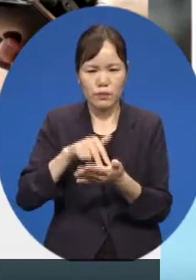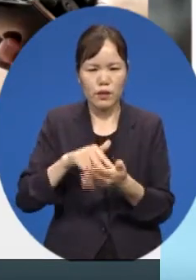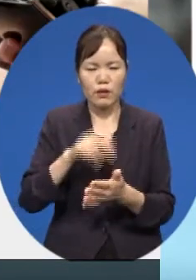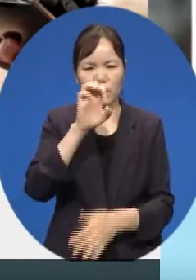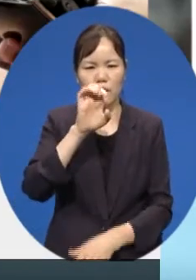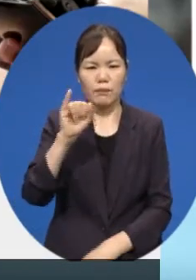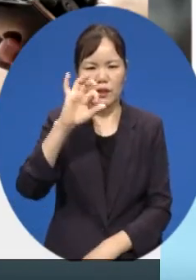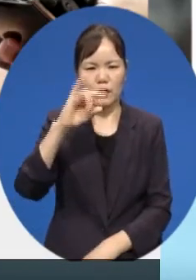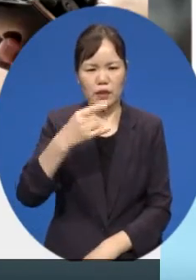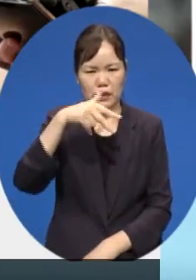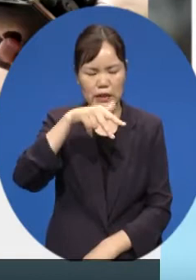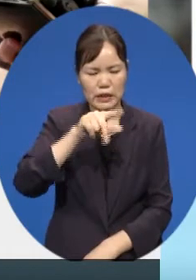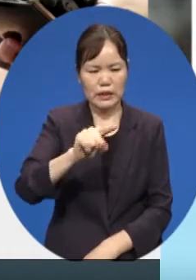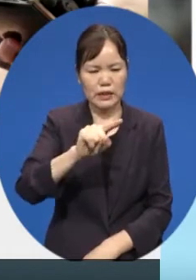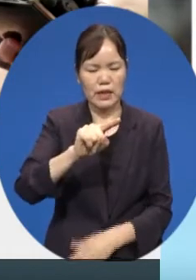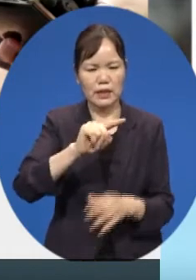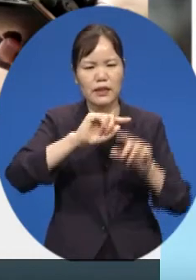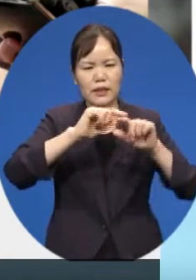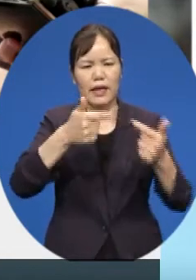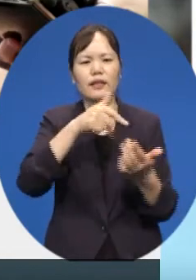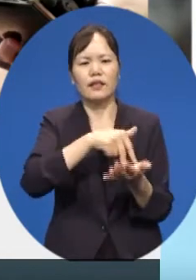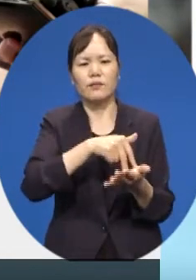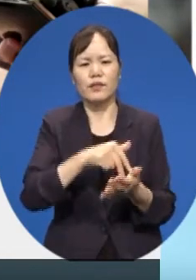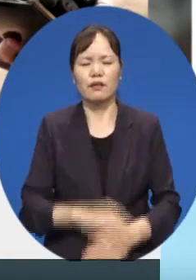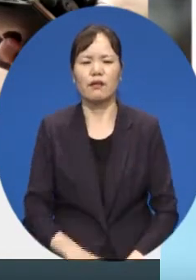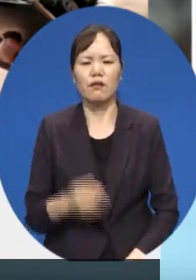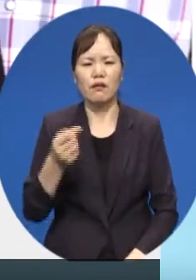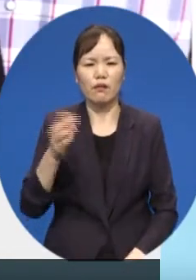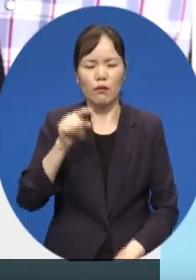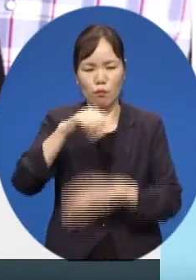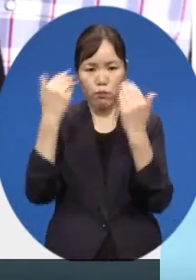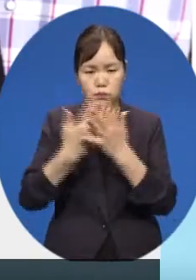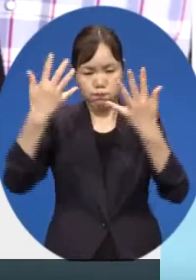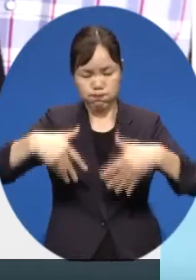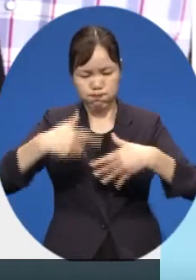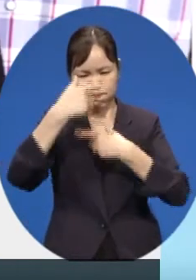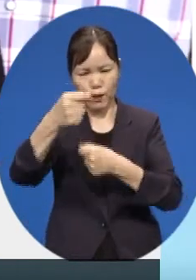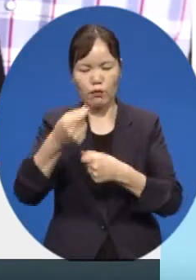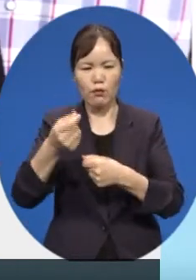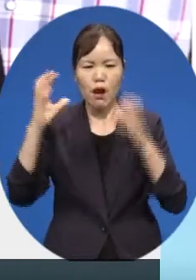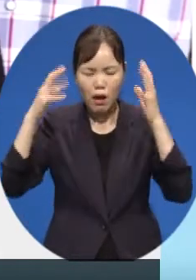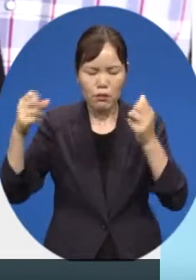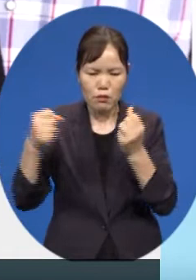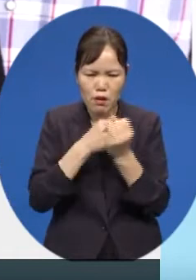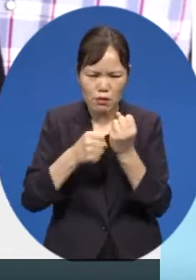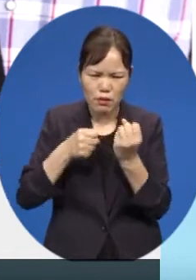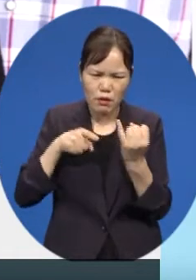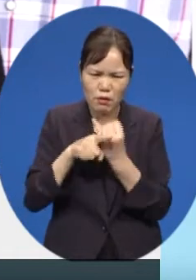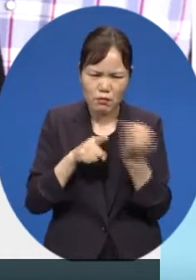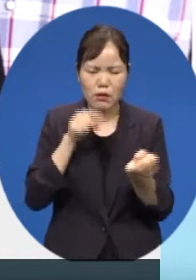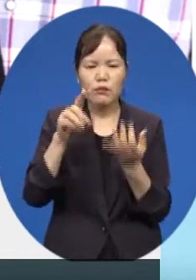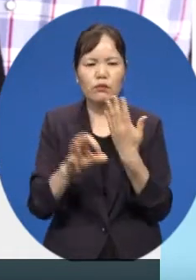신상공개 가 이루어져 써야만 하는 데 이게 사실 다 충족을 하거든요 이게 아동학대 살인 이면 살인